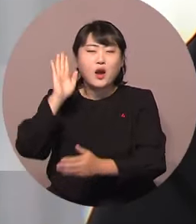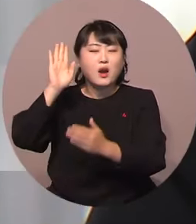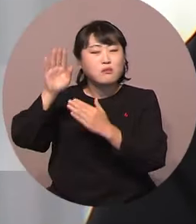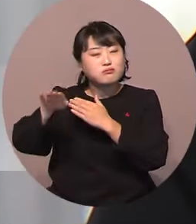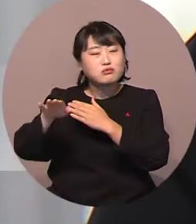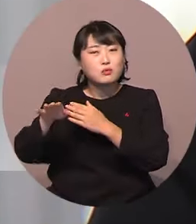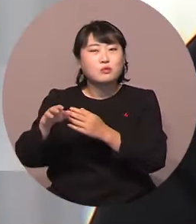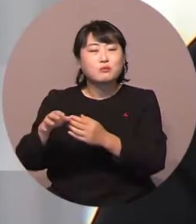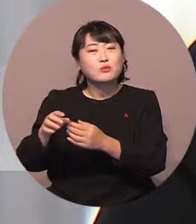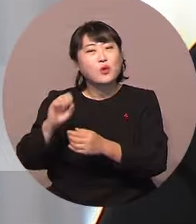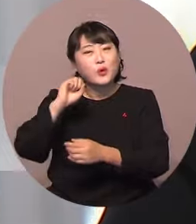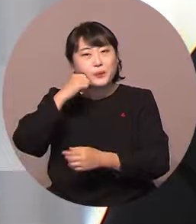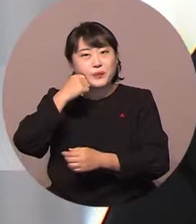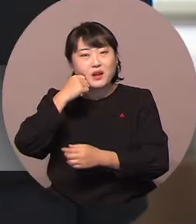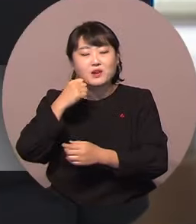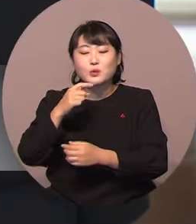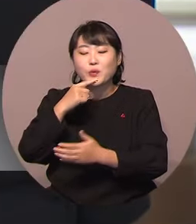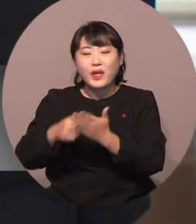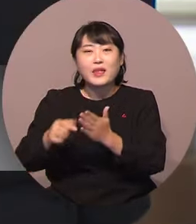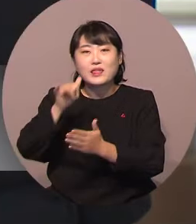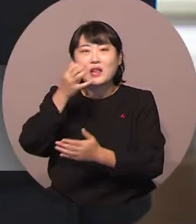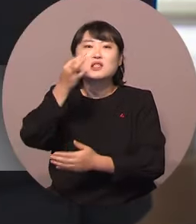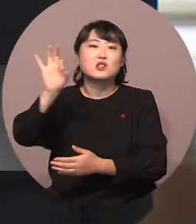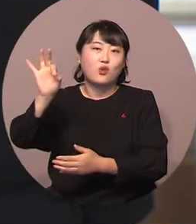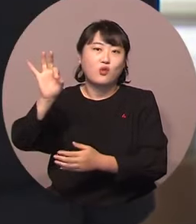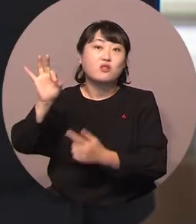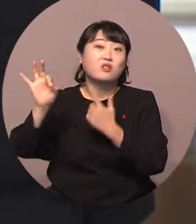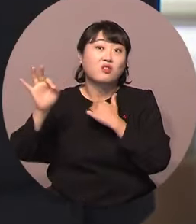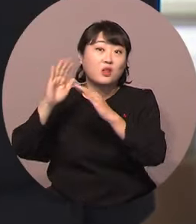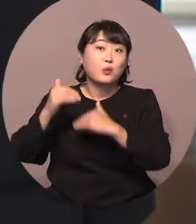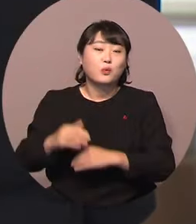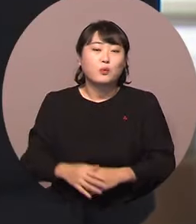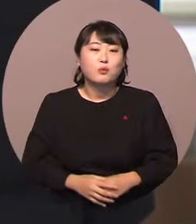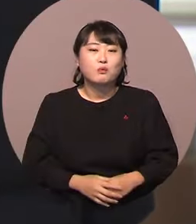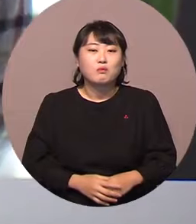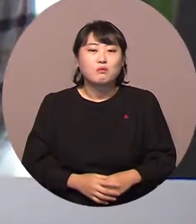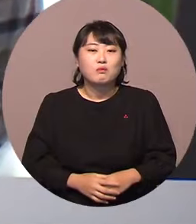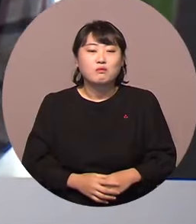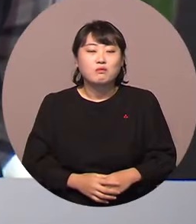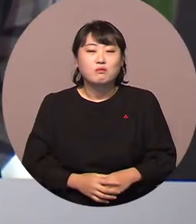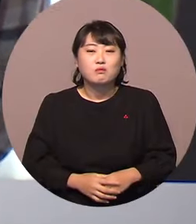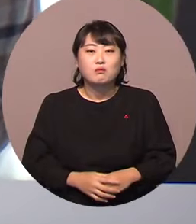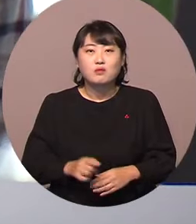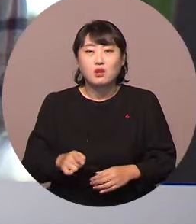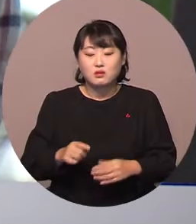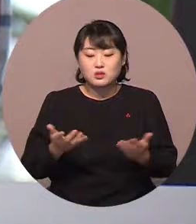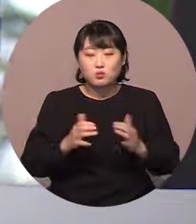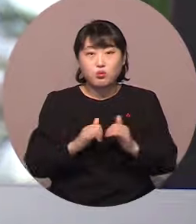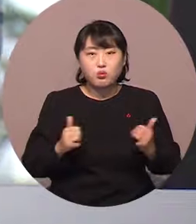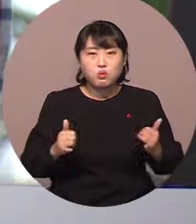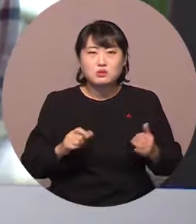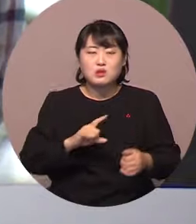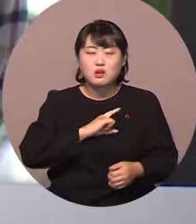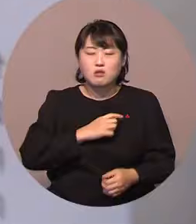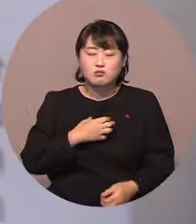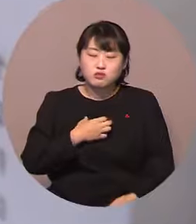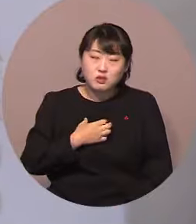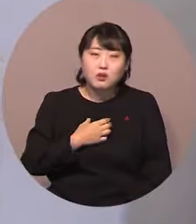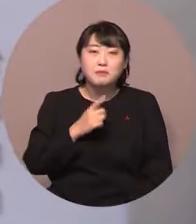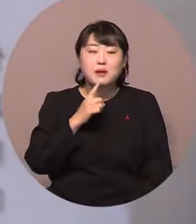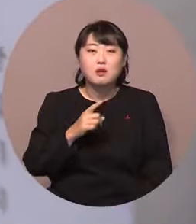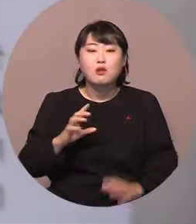먹거리를 찾는데도 불리하다는 것을 인정한 셈입니다 강제 이전 대상인 설부 직원들이 가장는